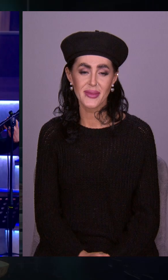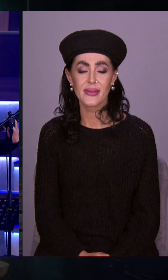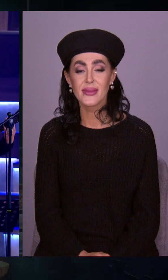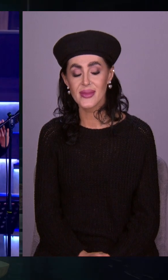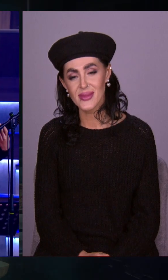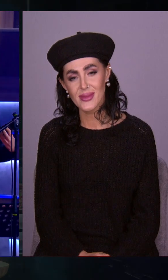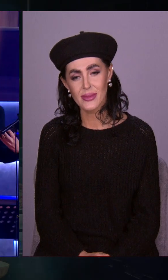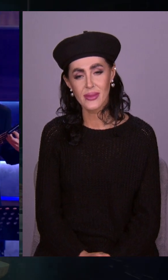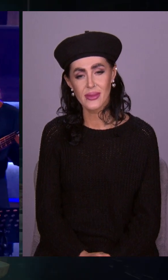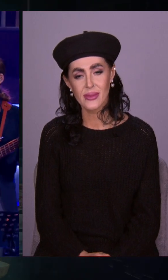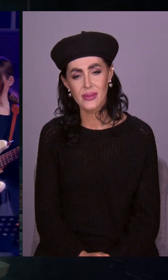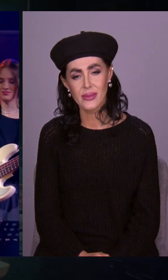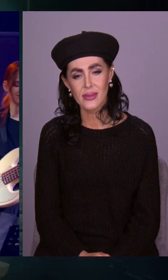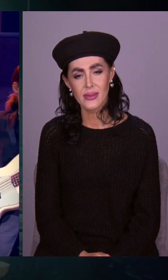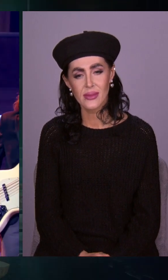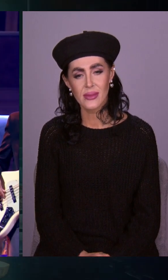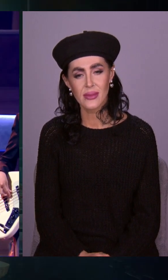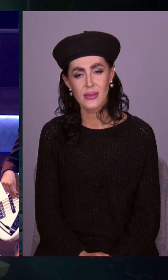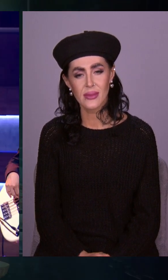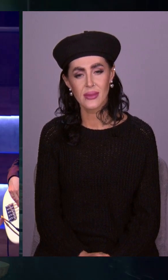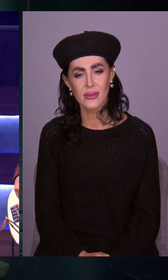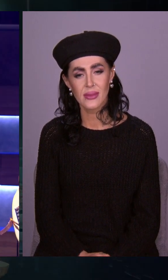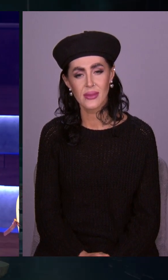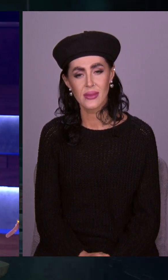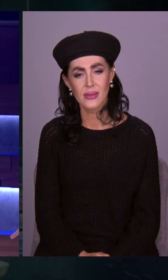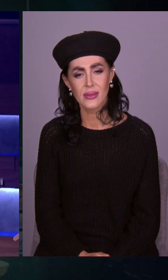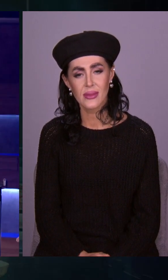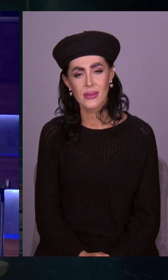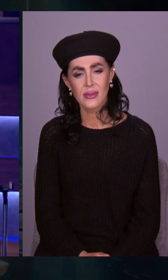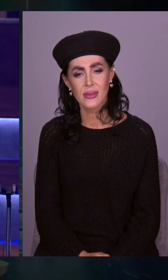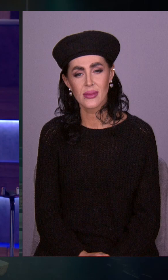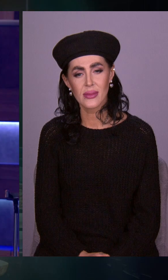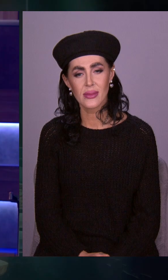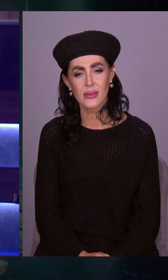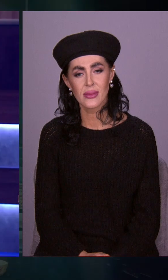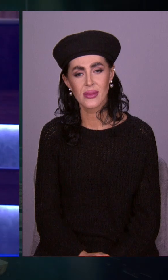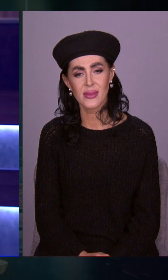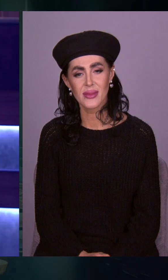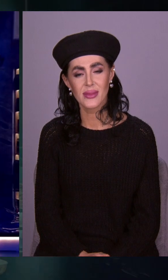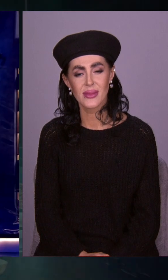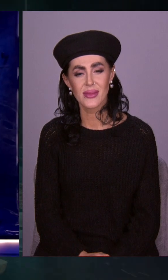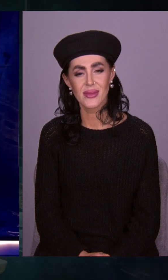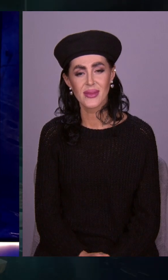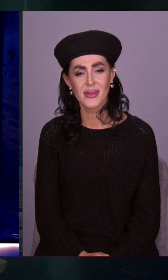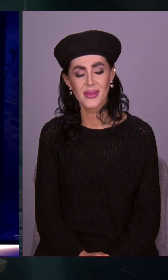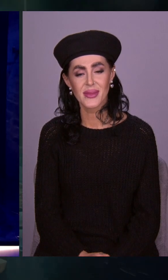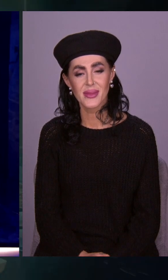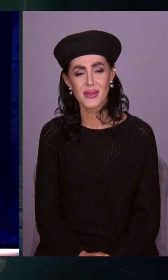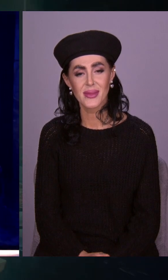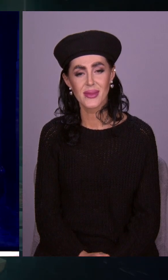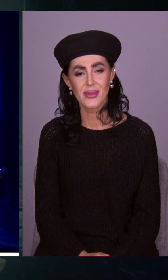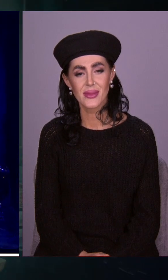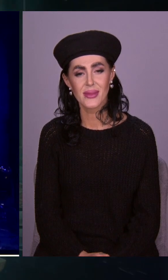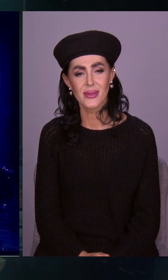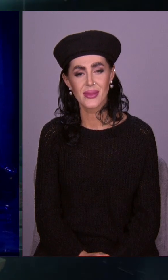Please don't leave me in the morning, tell me everything is gonna be right, I said, oh baby, don't leave me